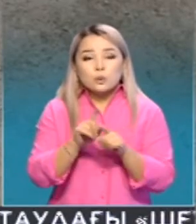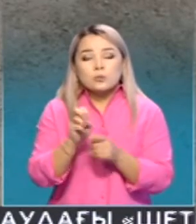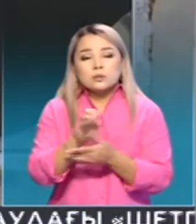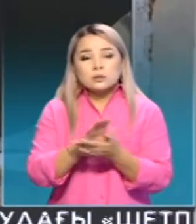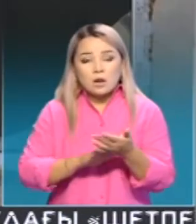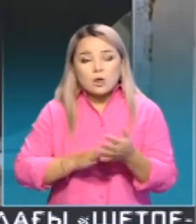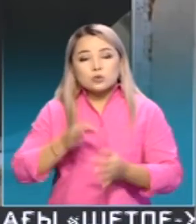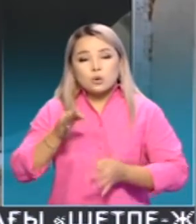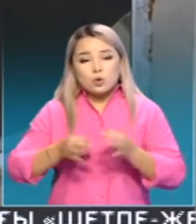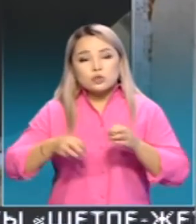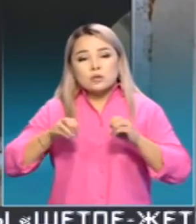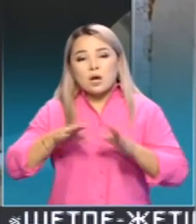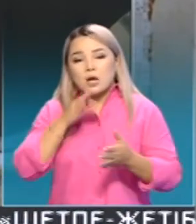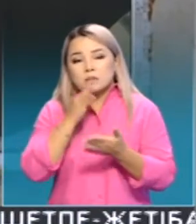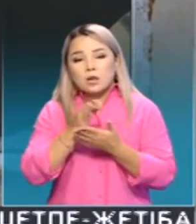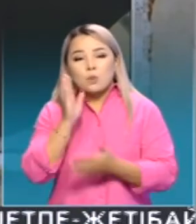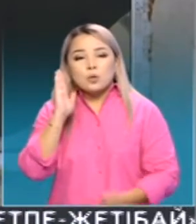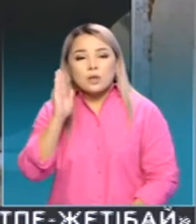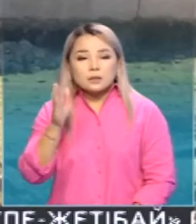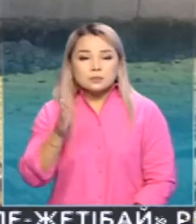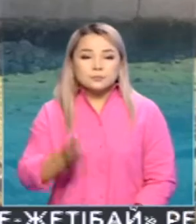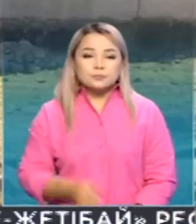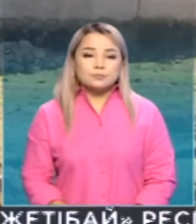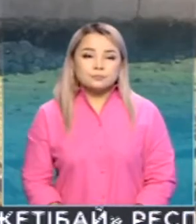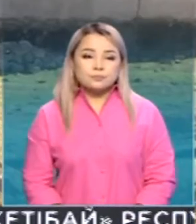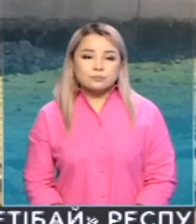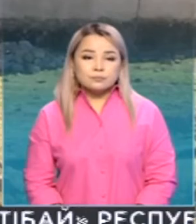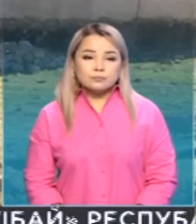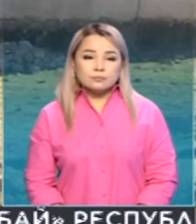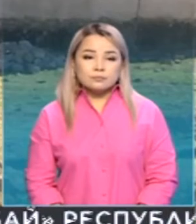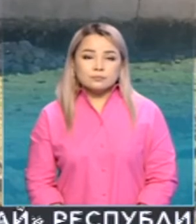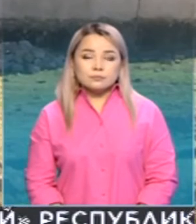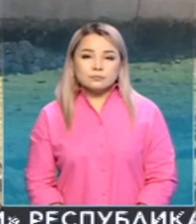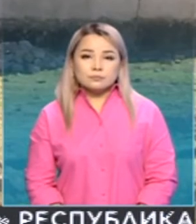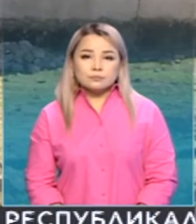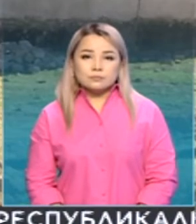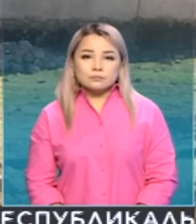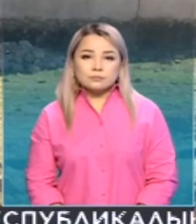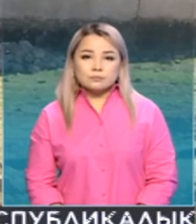жалғастырады. Руслан Нұрланұлы, Бекзат Сәбитұлы, Қазақстан ұлттық телеарнасы, Қарағанды облысынан.